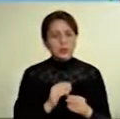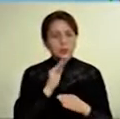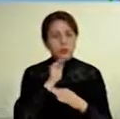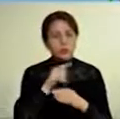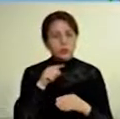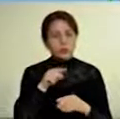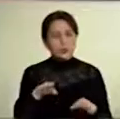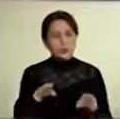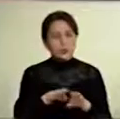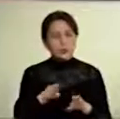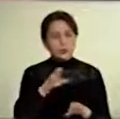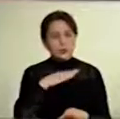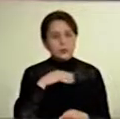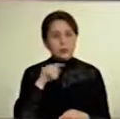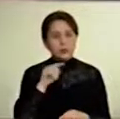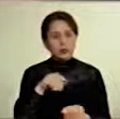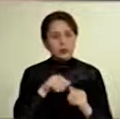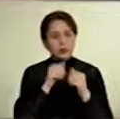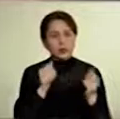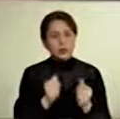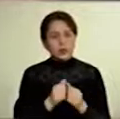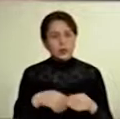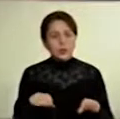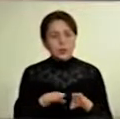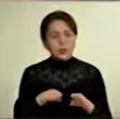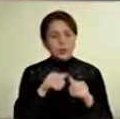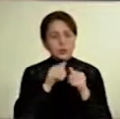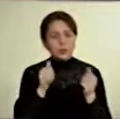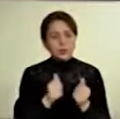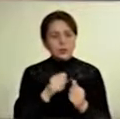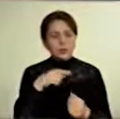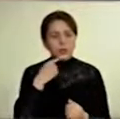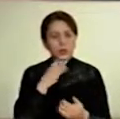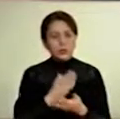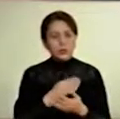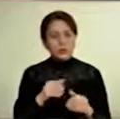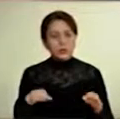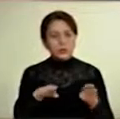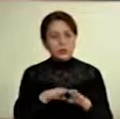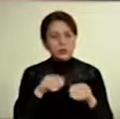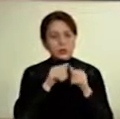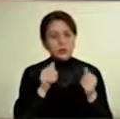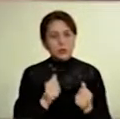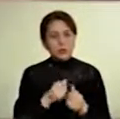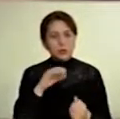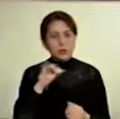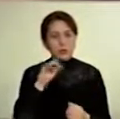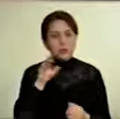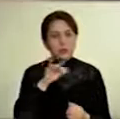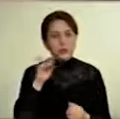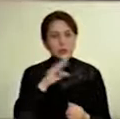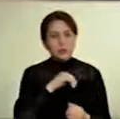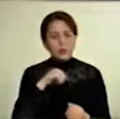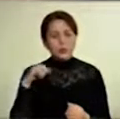hosil bo'layotgan bo'lsa, bunday shakllarga teng shakllar deyilar ekan. Teng shakllarning yuzlari